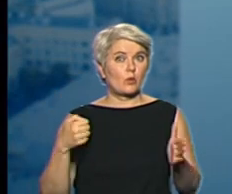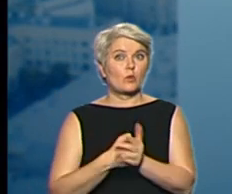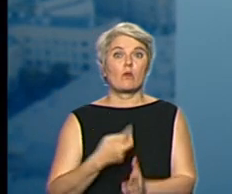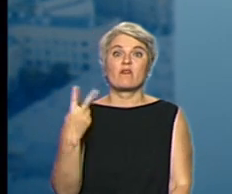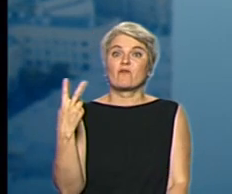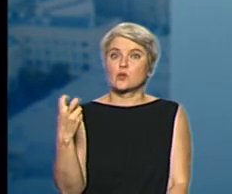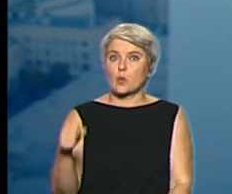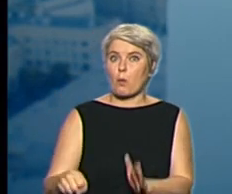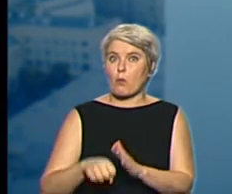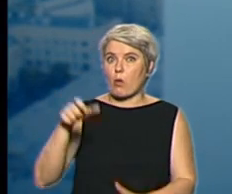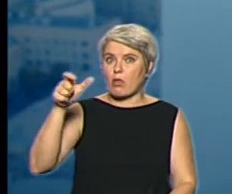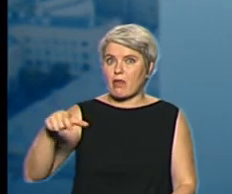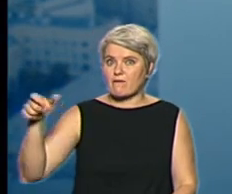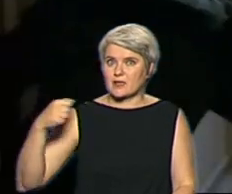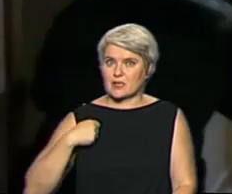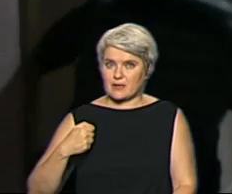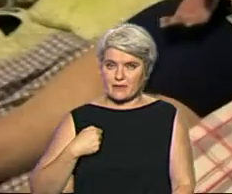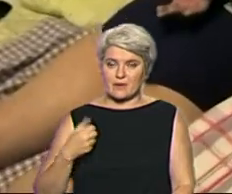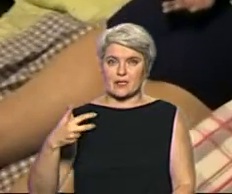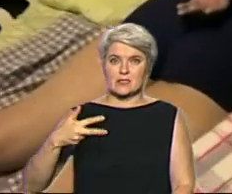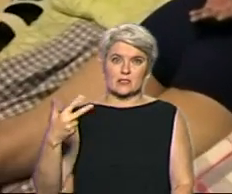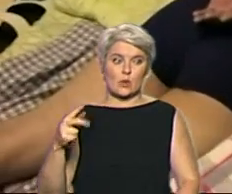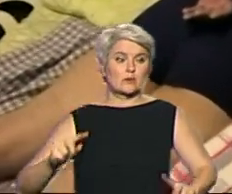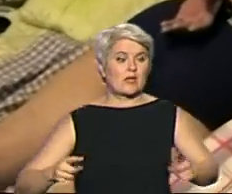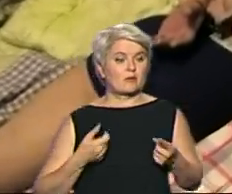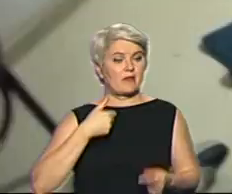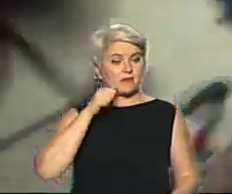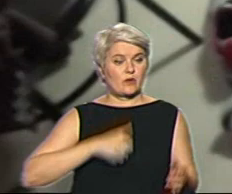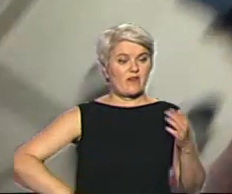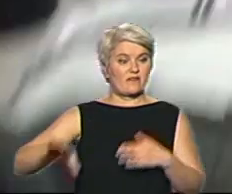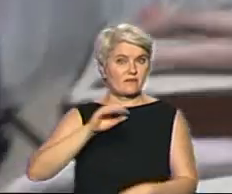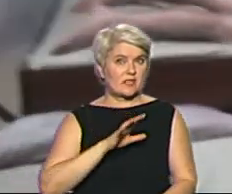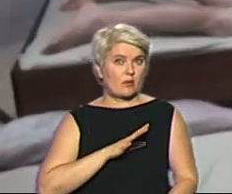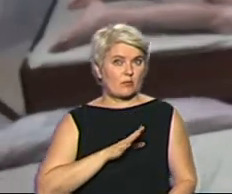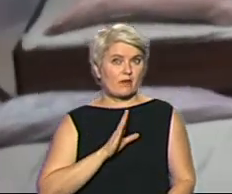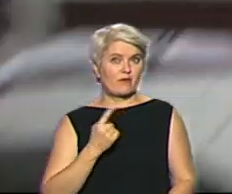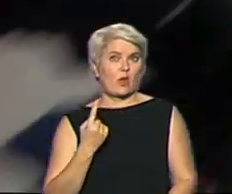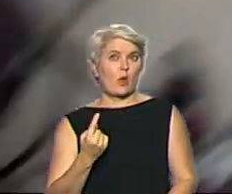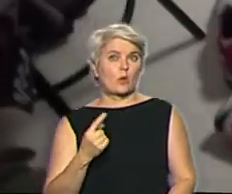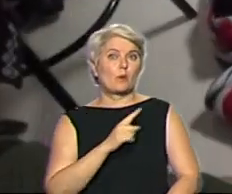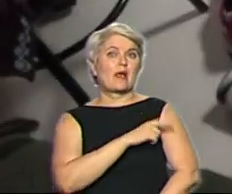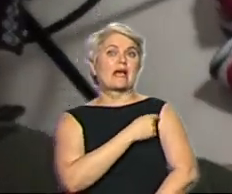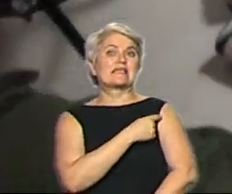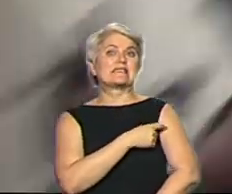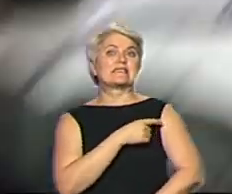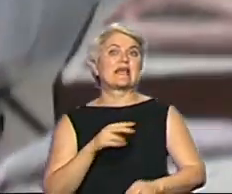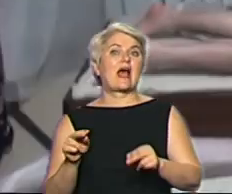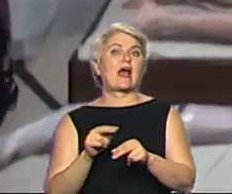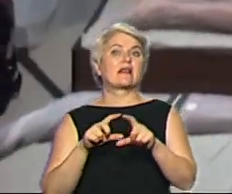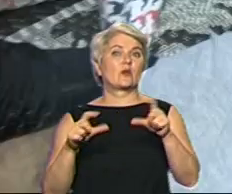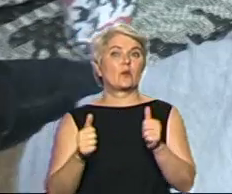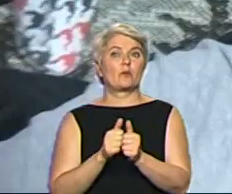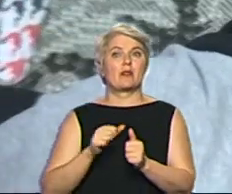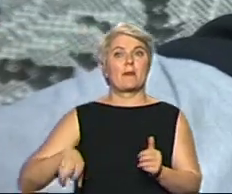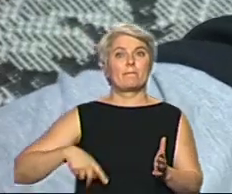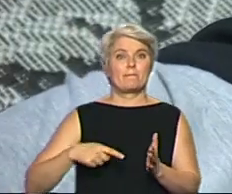200 бойовиків. 33 затримали учора, майже всі вони перебували в одному із санаторій поблизу Мінська. З собою мали